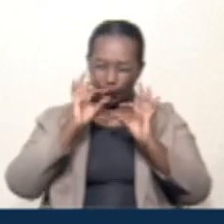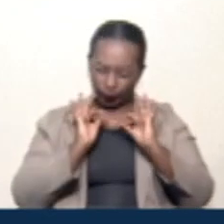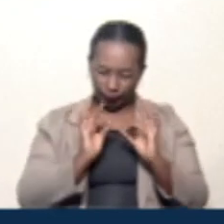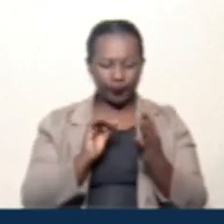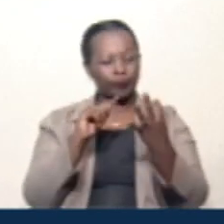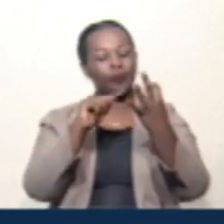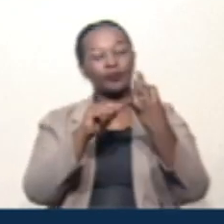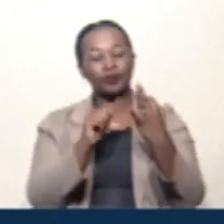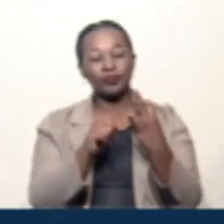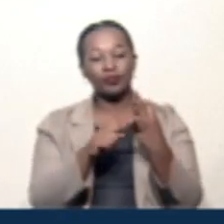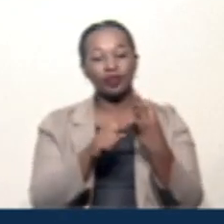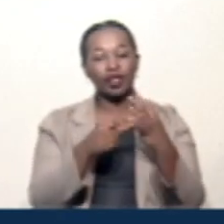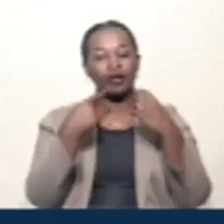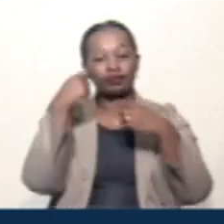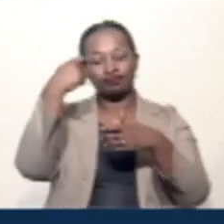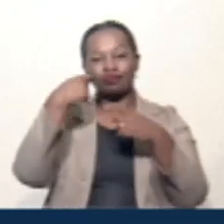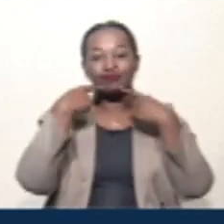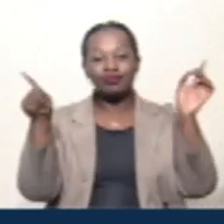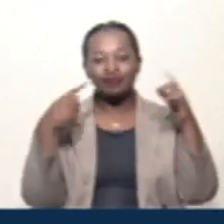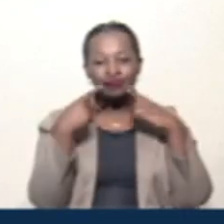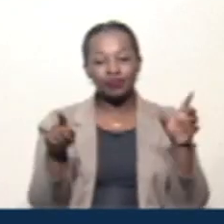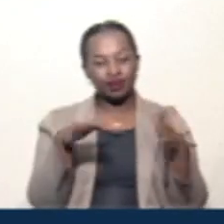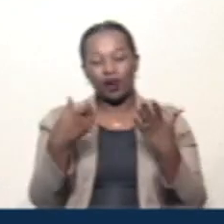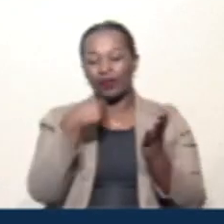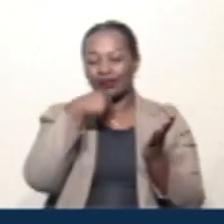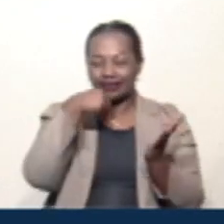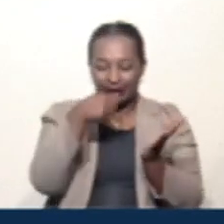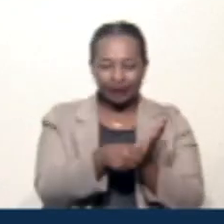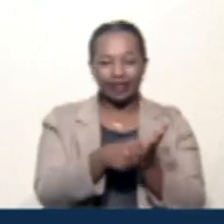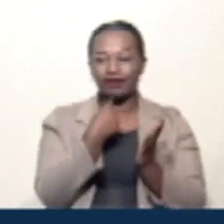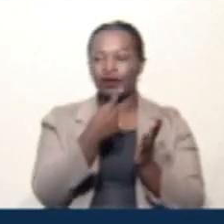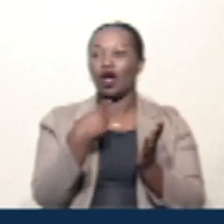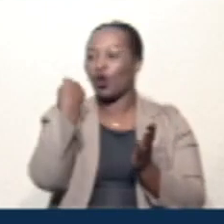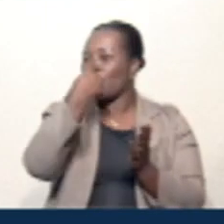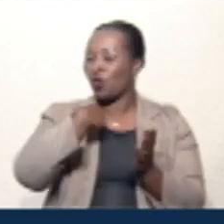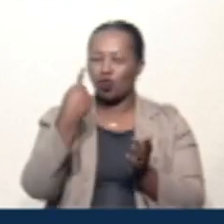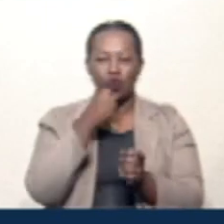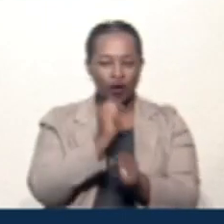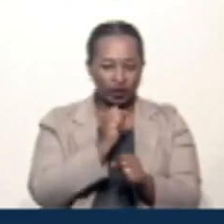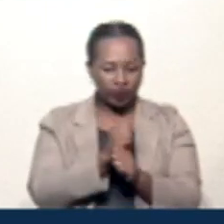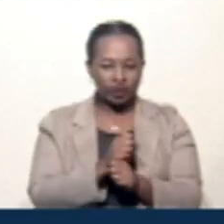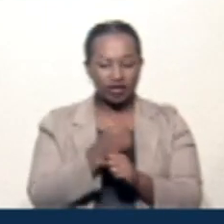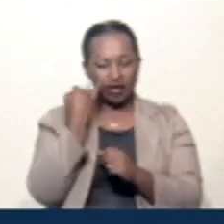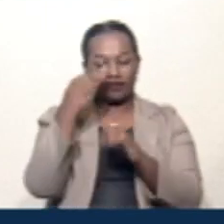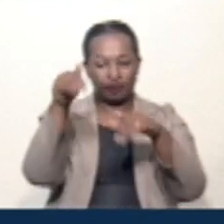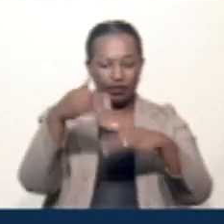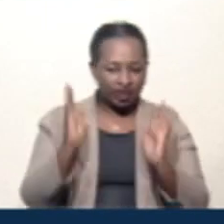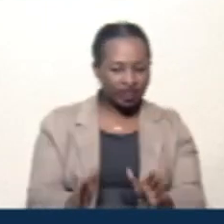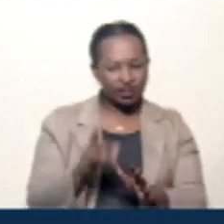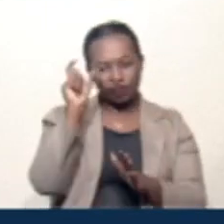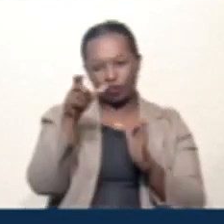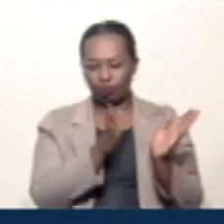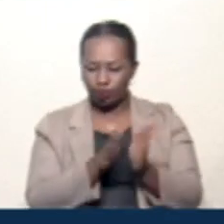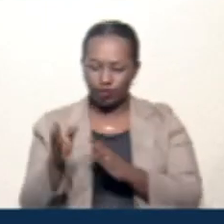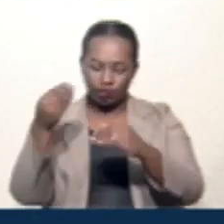kigomba kugira declaration cyangwa se urwandiko ruvuga uwagikoze niba ari umuhinzi, niba ari uwagitunganyije niho